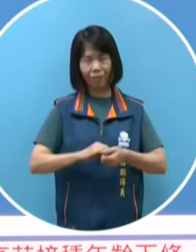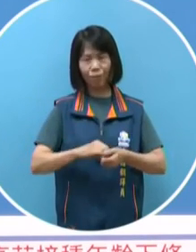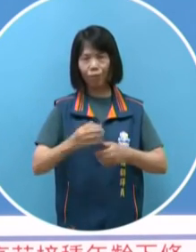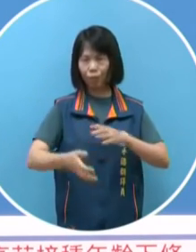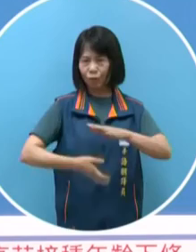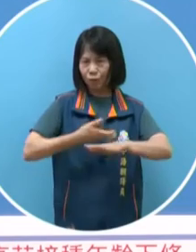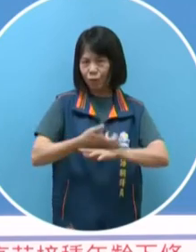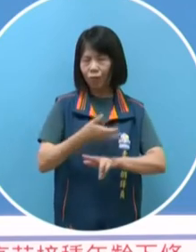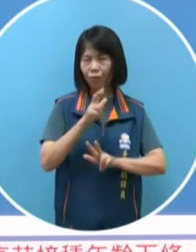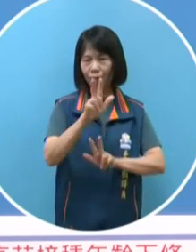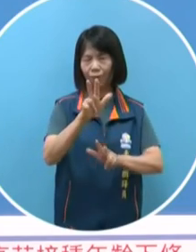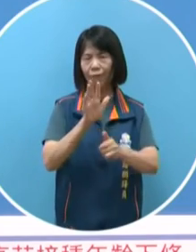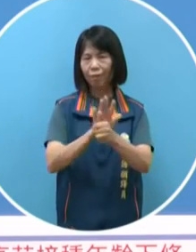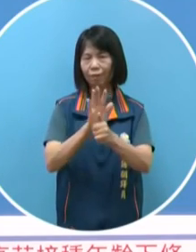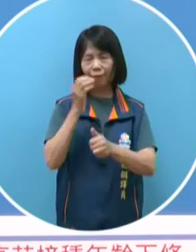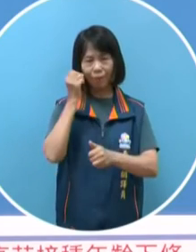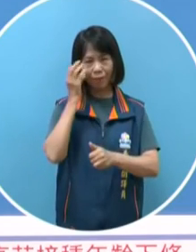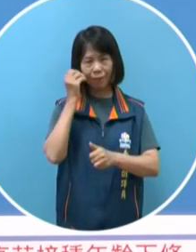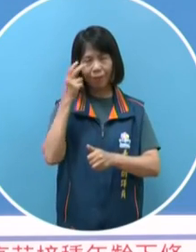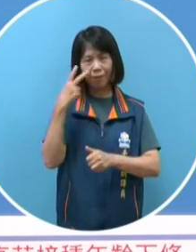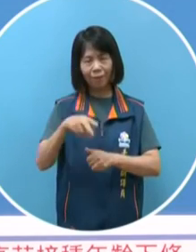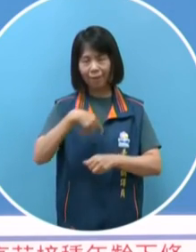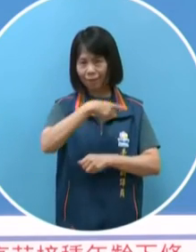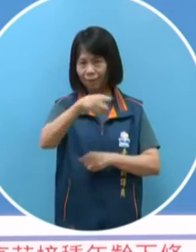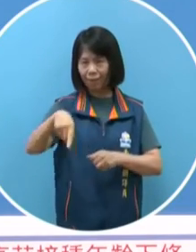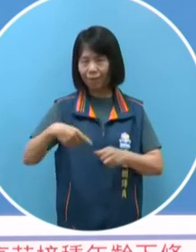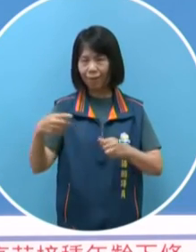心尽力来为花莲以及为大